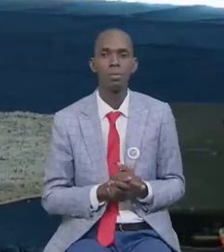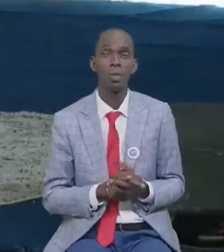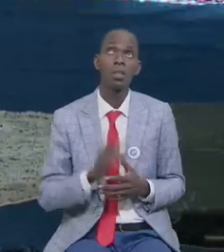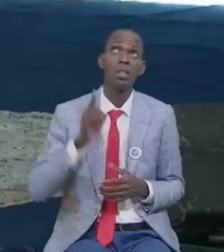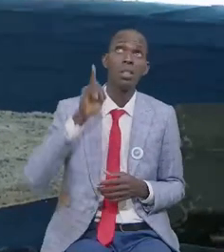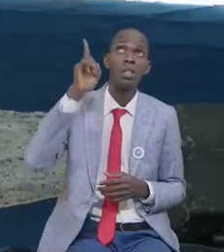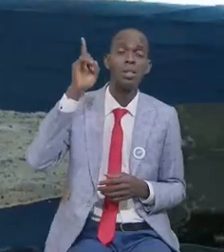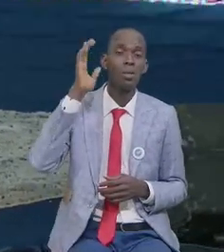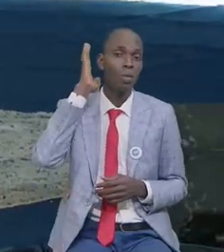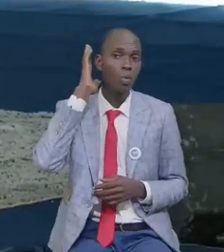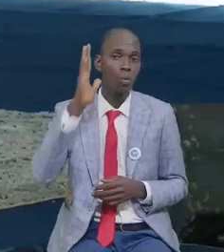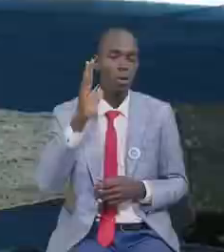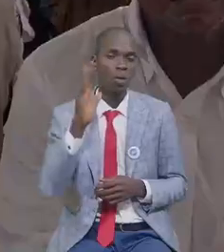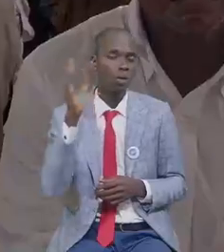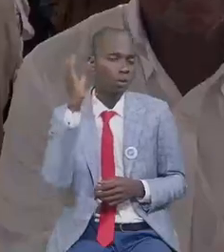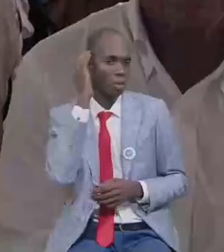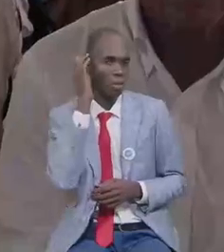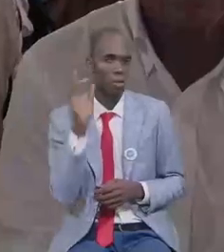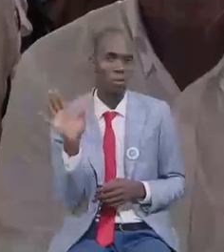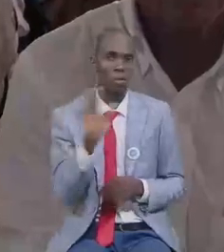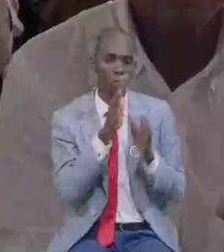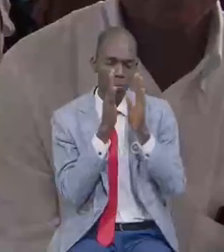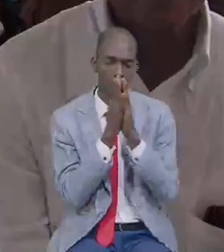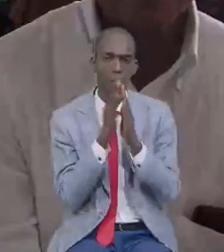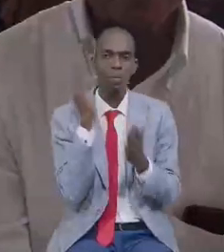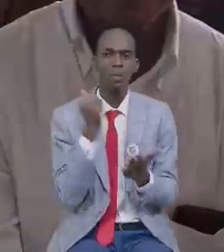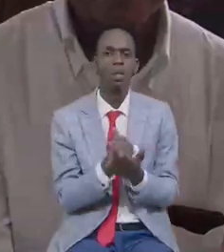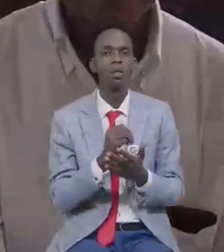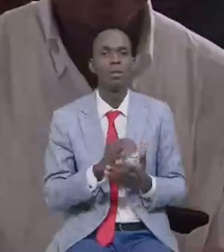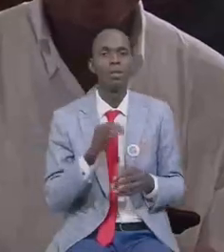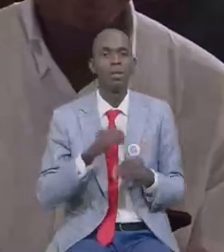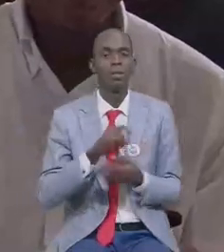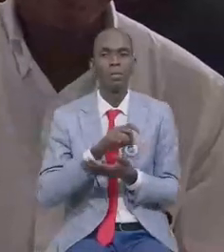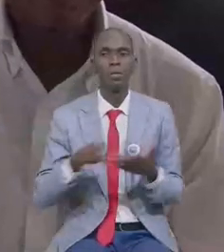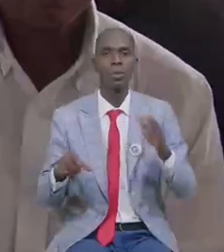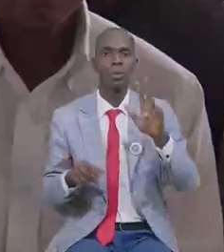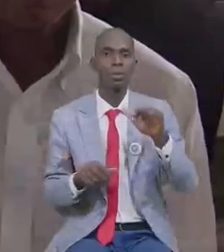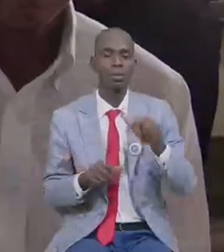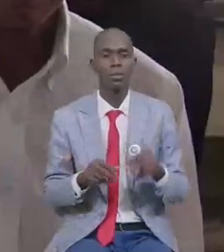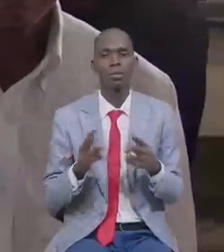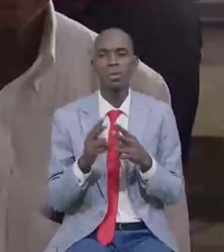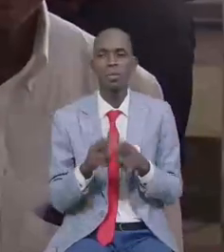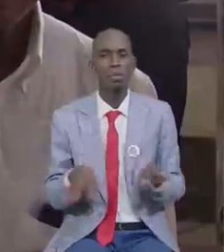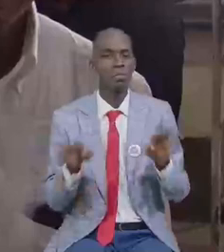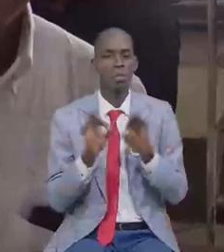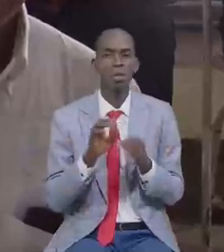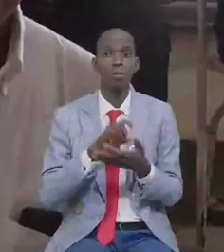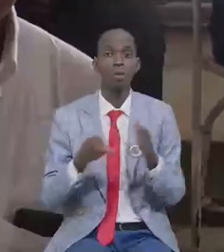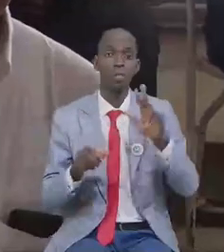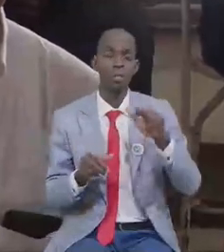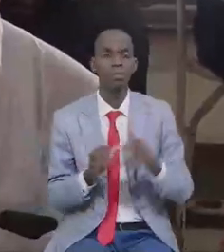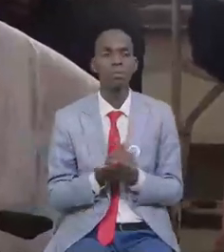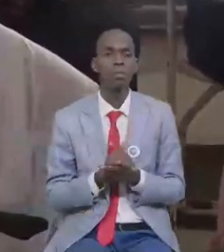Il va t'exaucer. Verset 13. Très important, verset 13. Vous